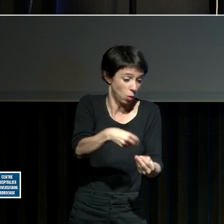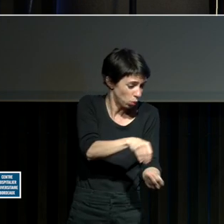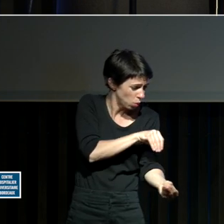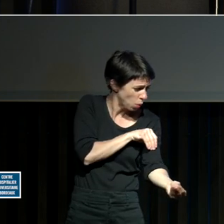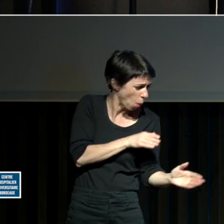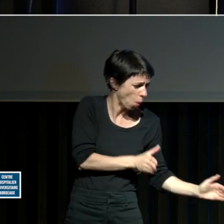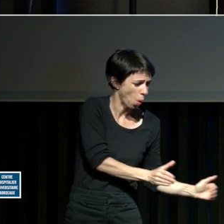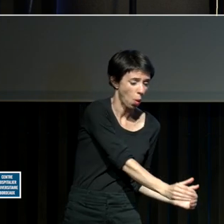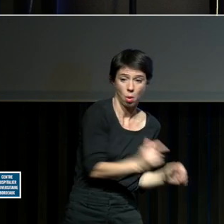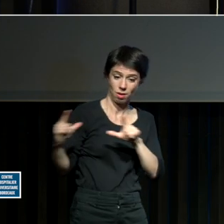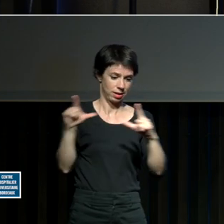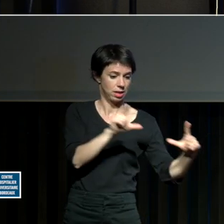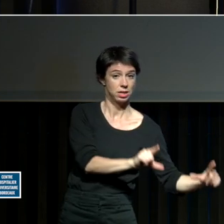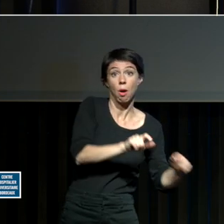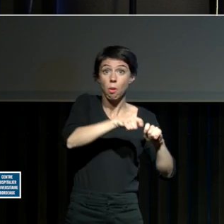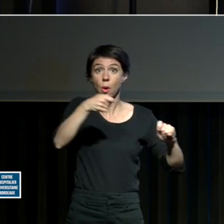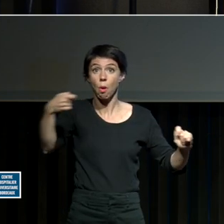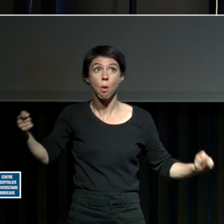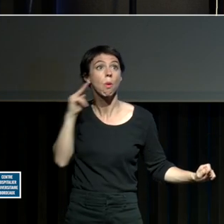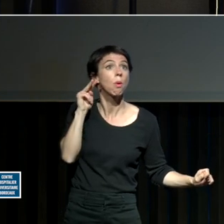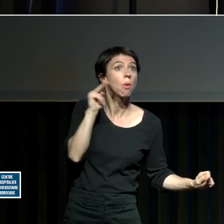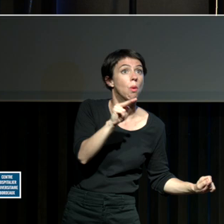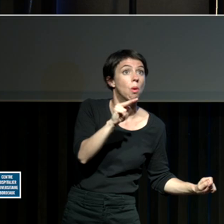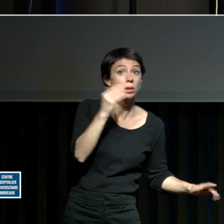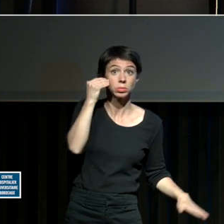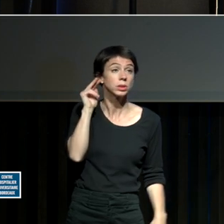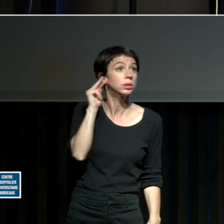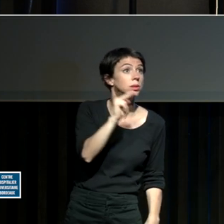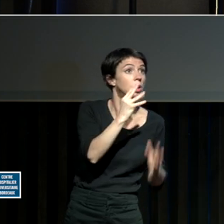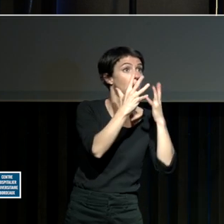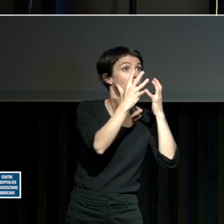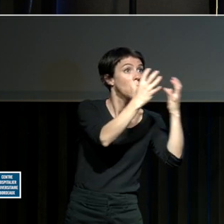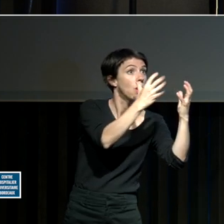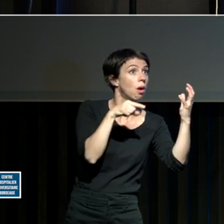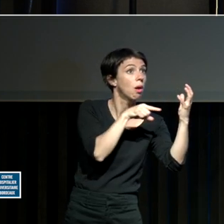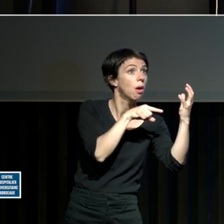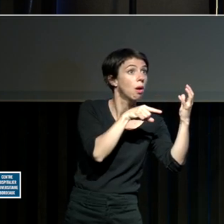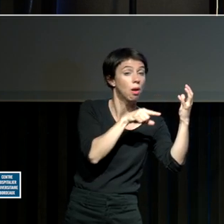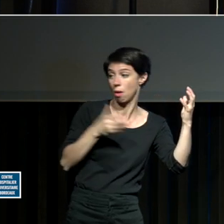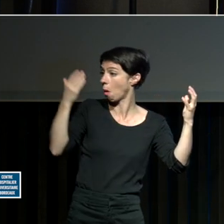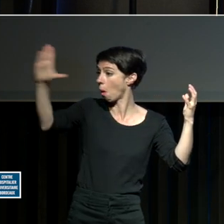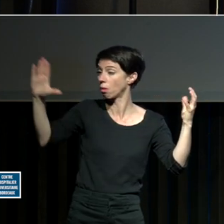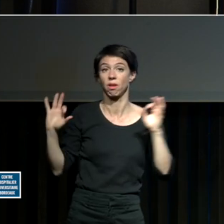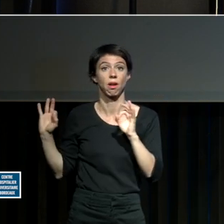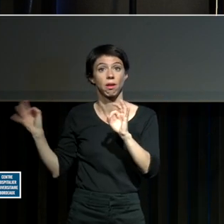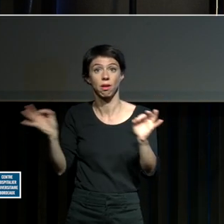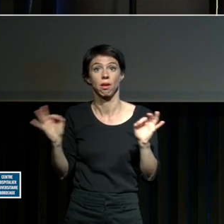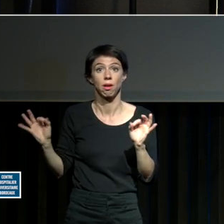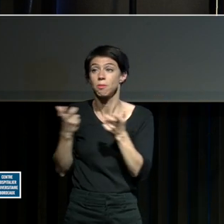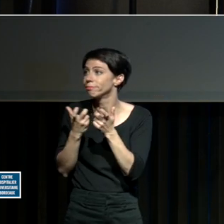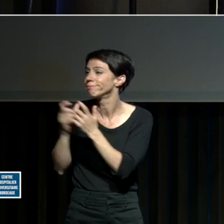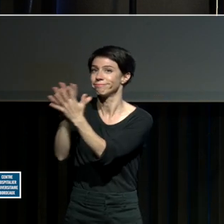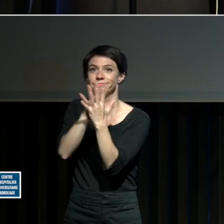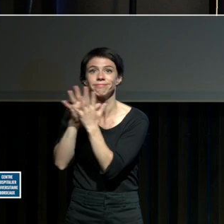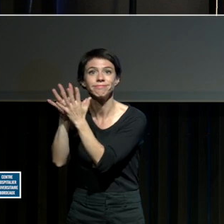se substituer à l'ensemble des interactions précoces, des interactions relationnelles avec les